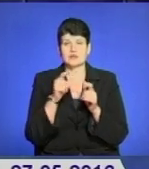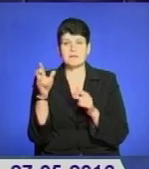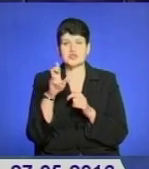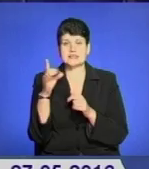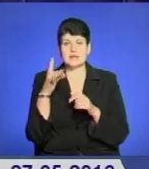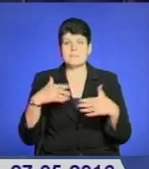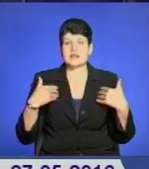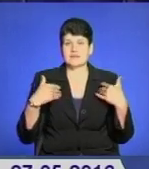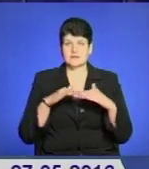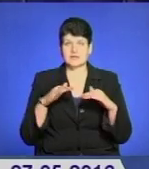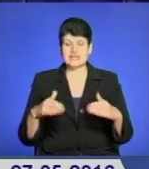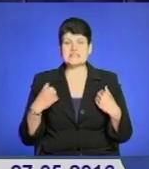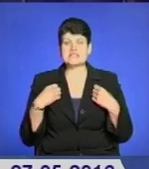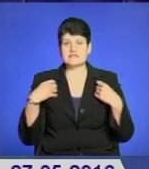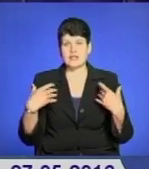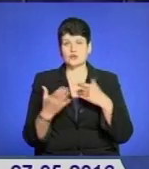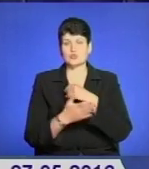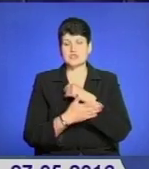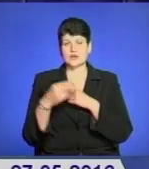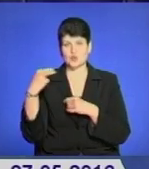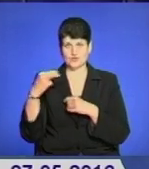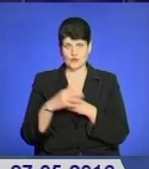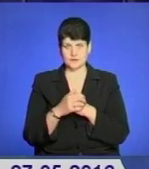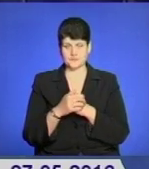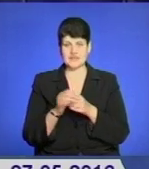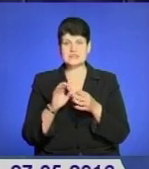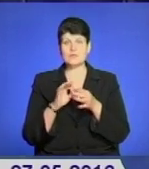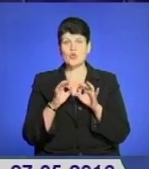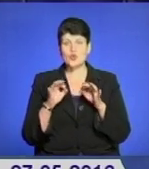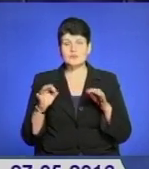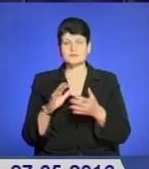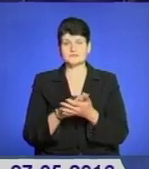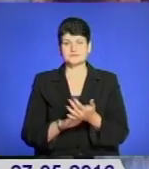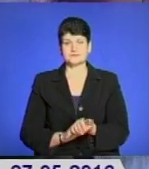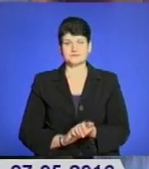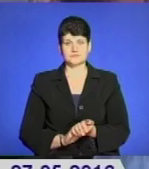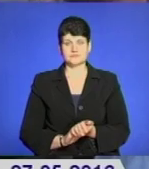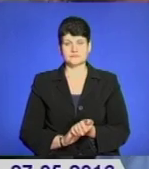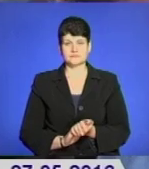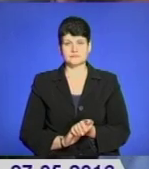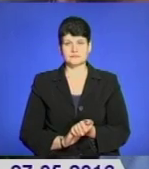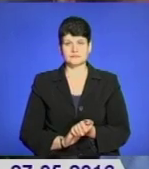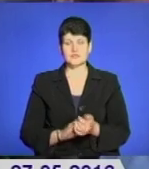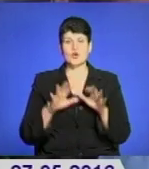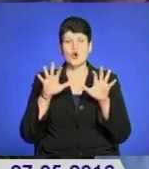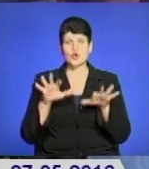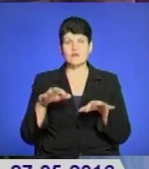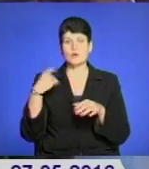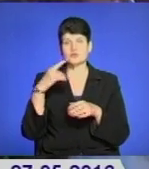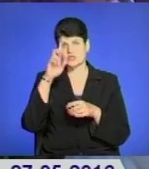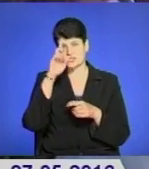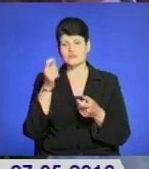і випускників зі святом останнього дзвоника. Із подробицями Катерина Гекава. Голова обласної